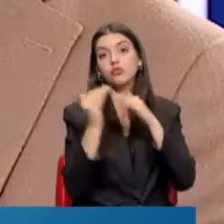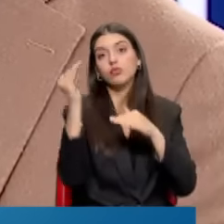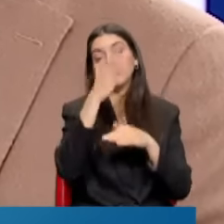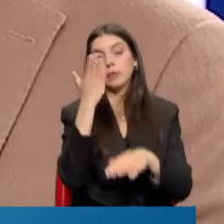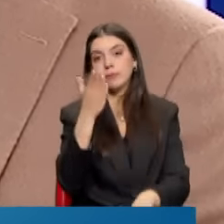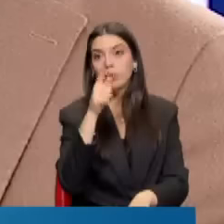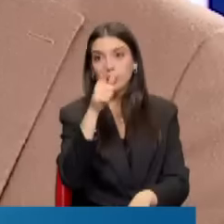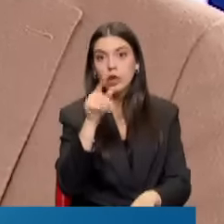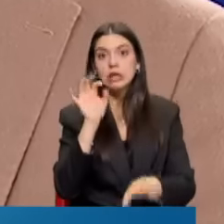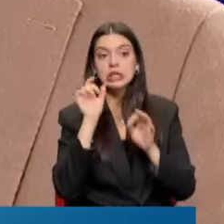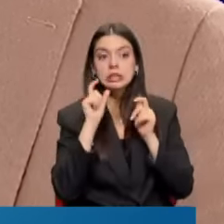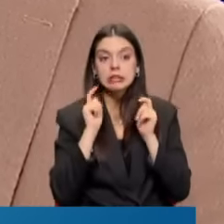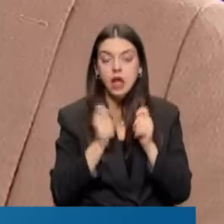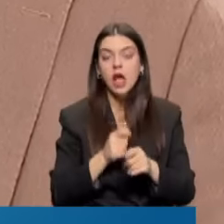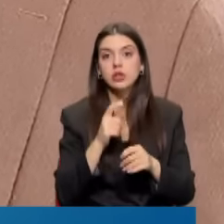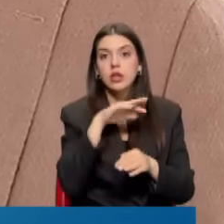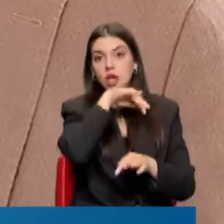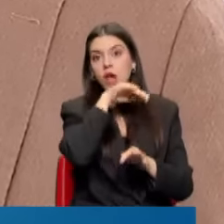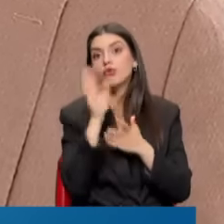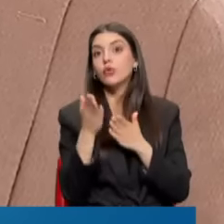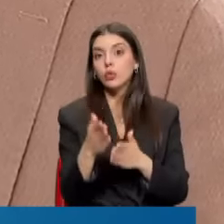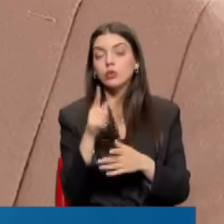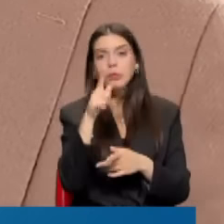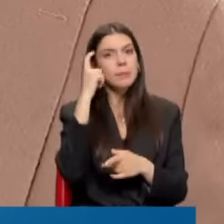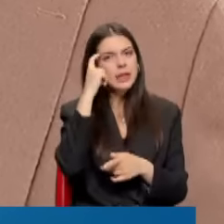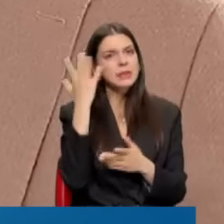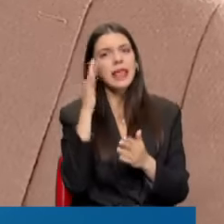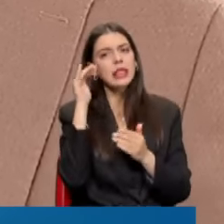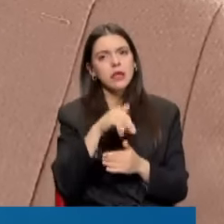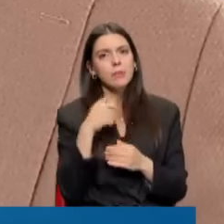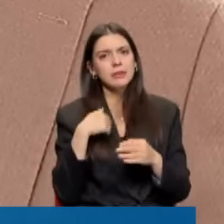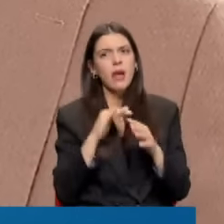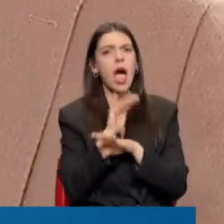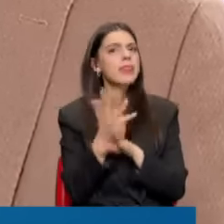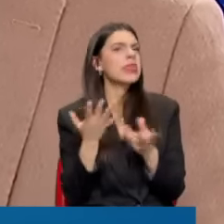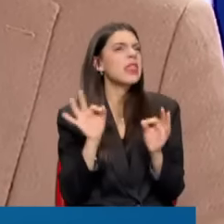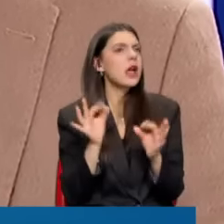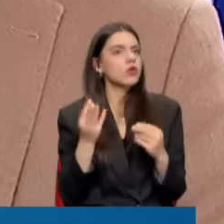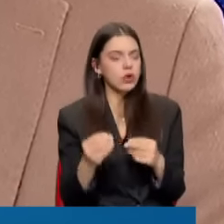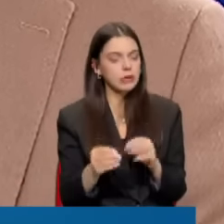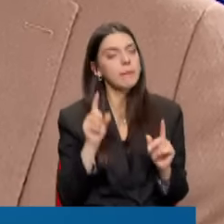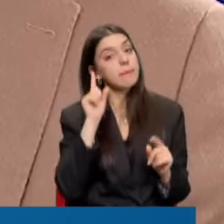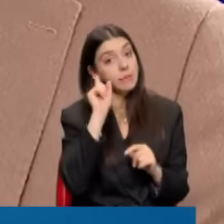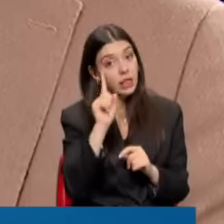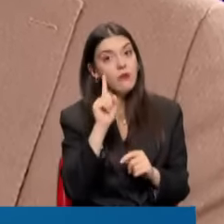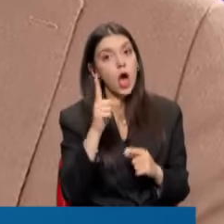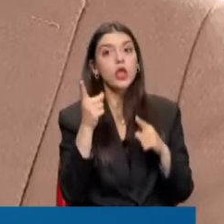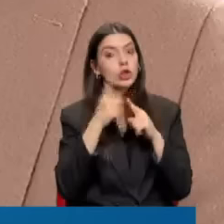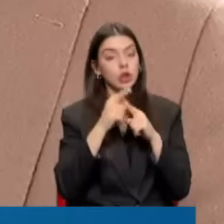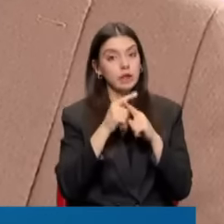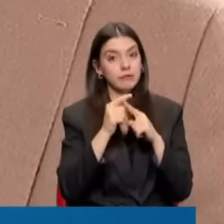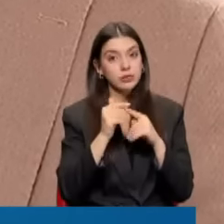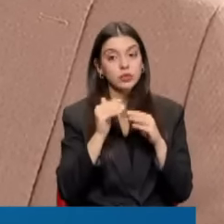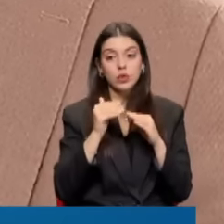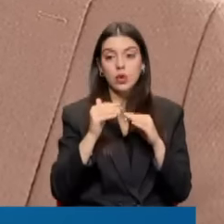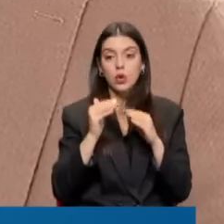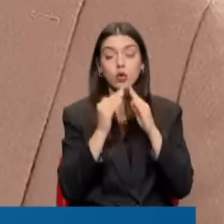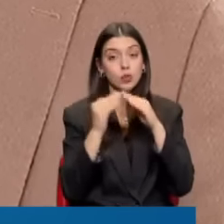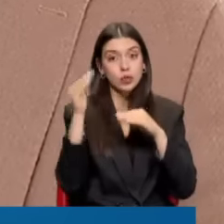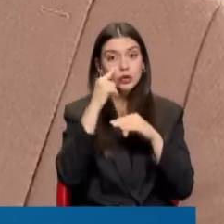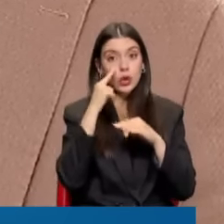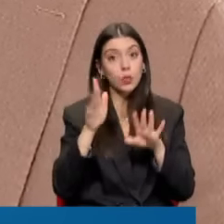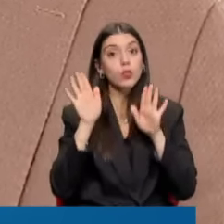bu ciddi bir yaşlanma bu başımıza ne gelecek bu bizim hayatımızı nasıl etkiler bir kere nüfus artış hızı durduğu takdirde